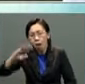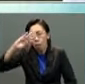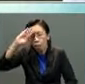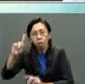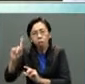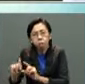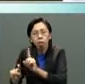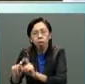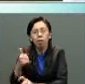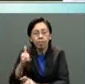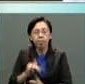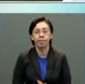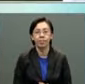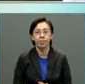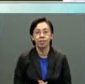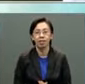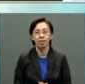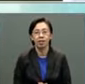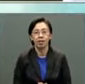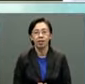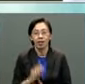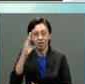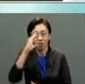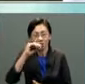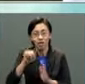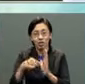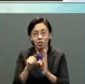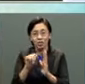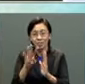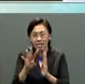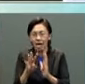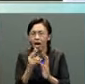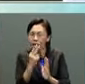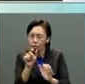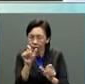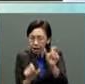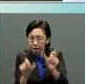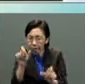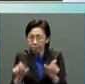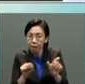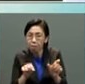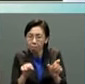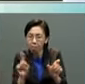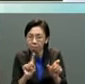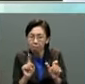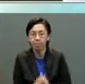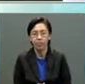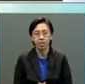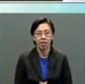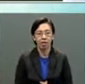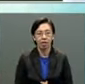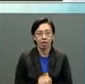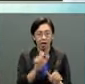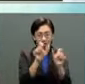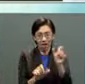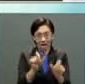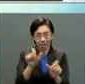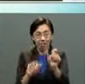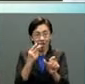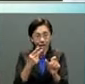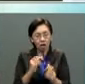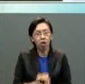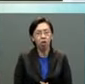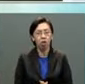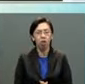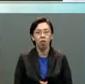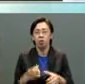าดูครับท่าน24ชั่วโมงล่ะมีอะไรเปลี่ยนแปลงไปจากกราฟชุดเมื่อสักครู่ไหมเห็นครับเห็นการเปลี่ยนแปลงครับเพราะว่ากลุ่ม